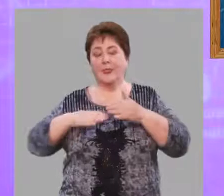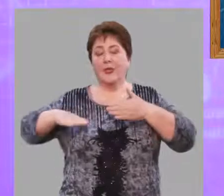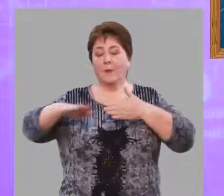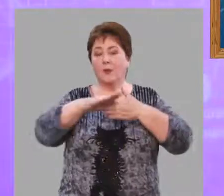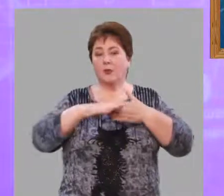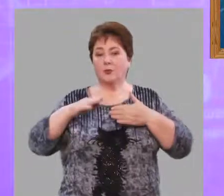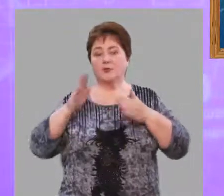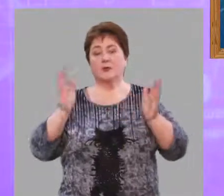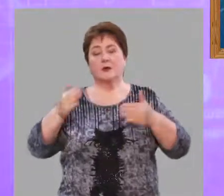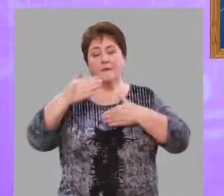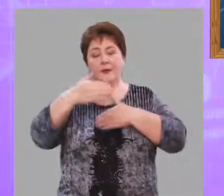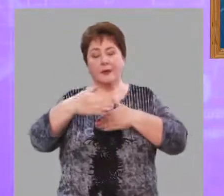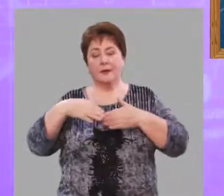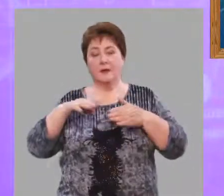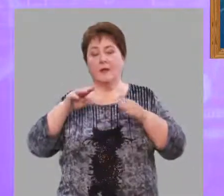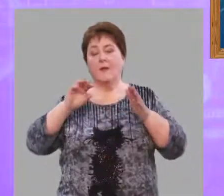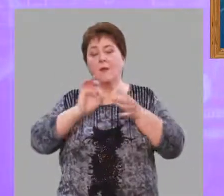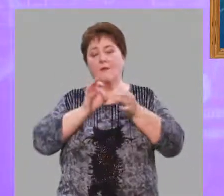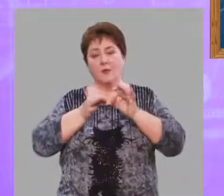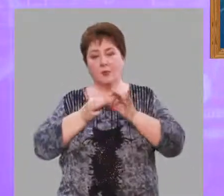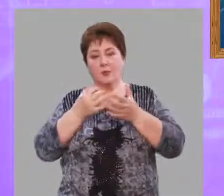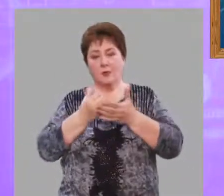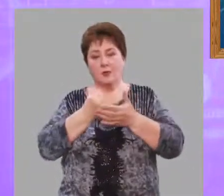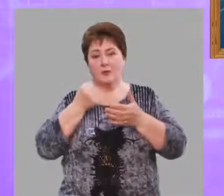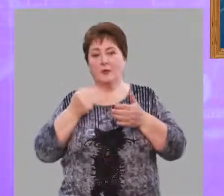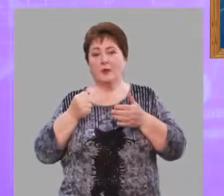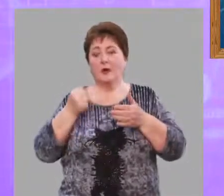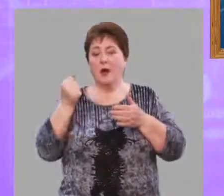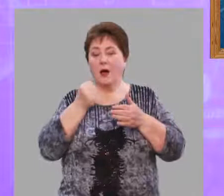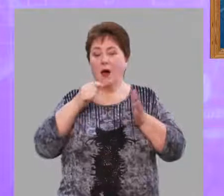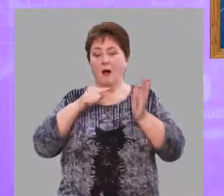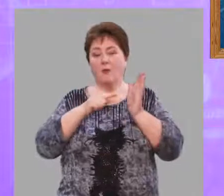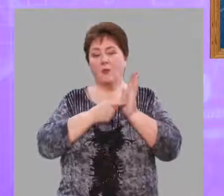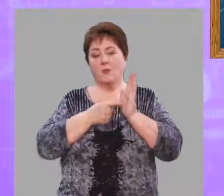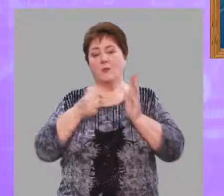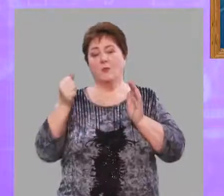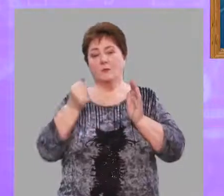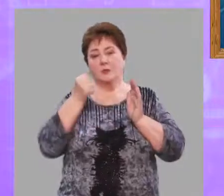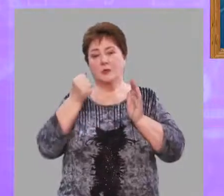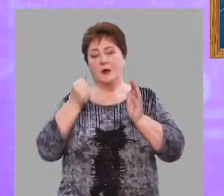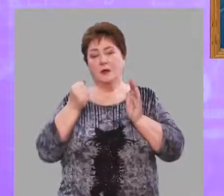Площадь квадрата по формуле а, умноженное на а.